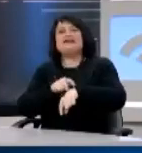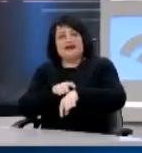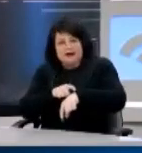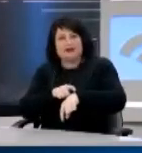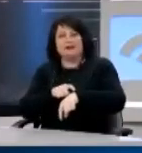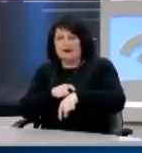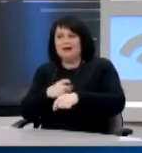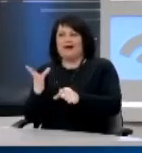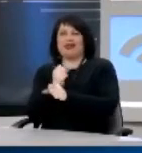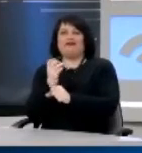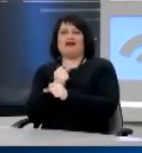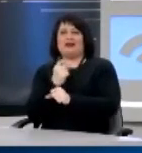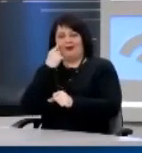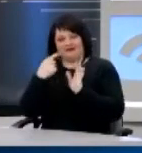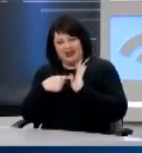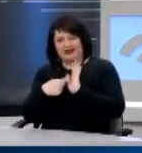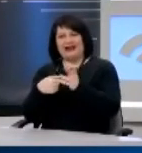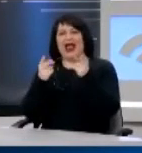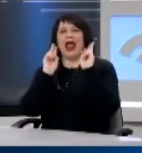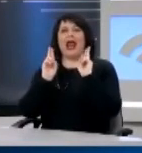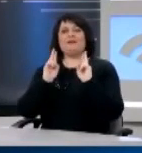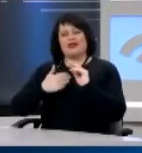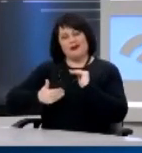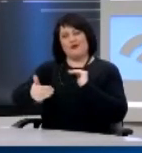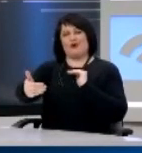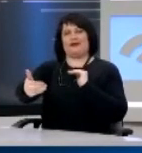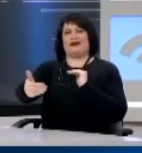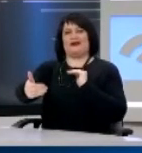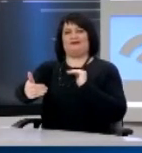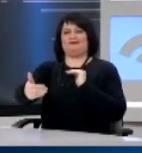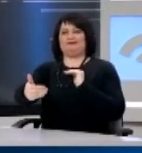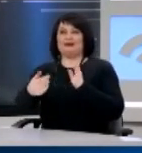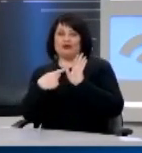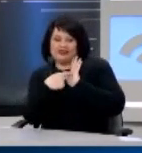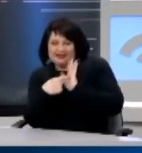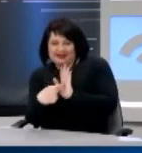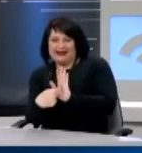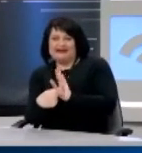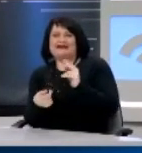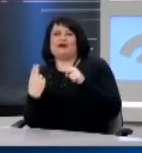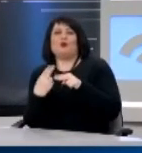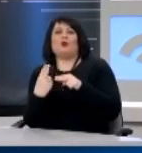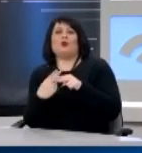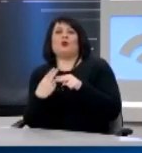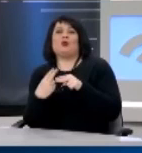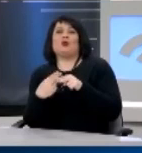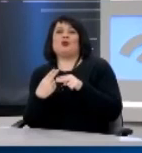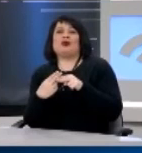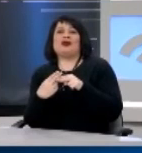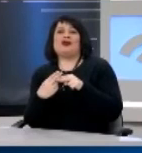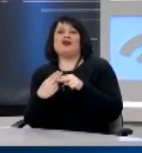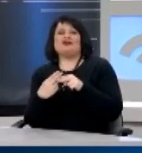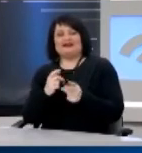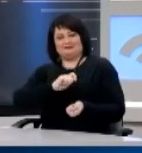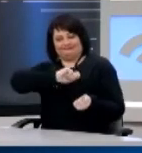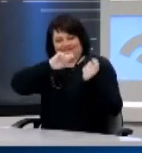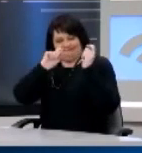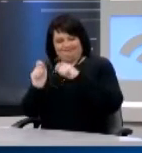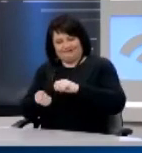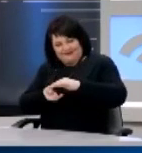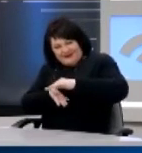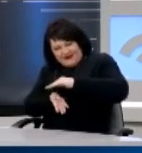σημάδι καθοριστικό ότι γυρίζουμε σελίδα, ότι βγαίνουμε από την περίοδο της κρίσης, αλλά και ένα σημάδι ελπίδας και